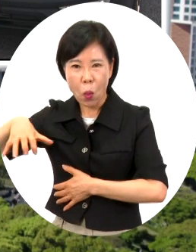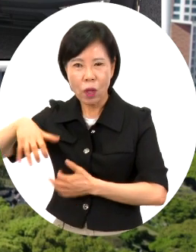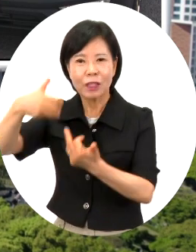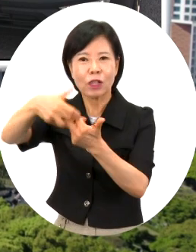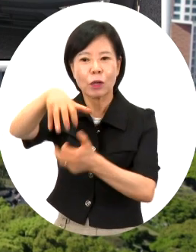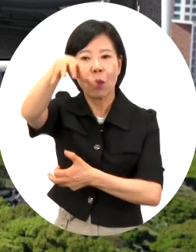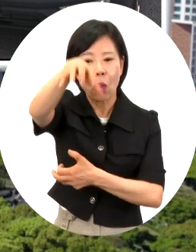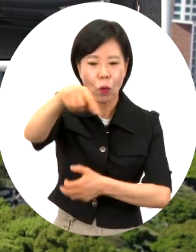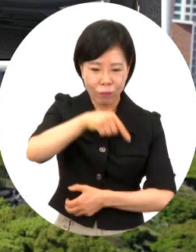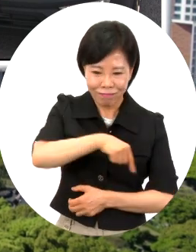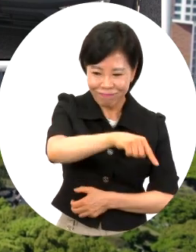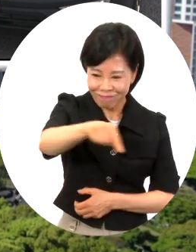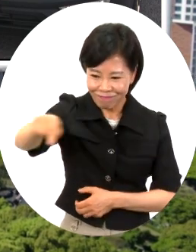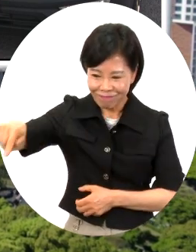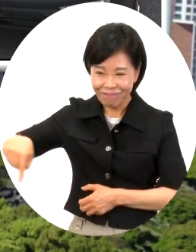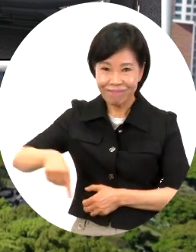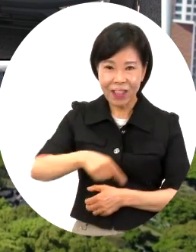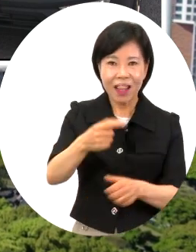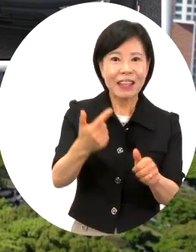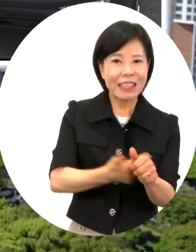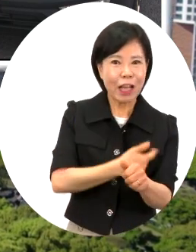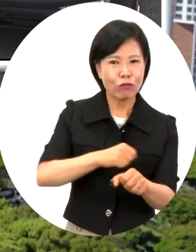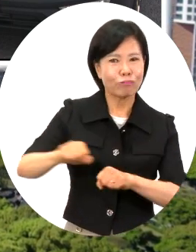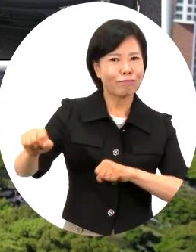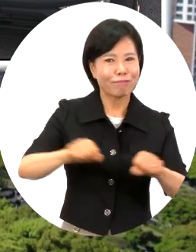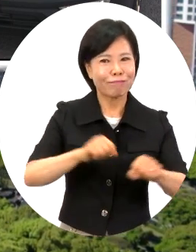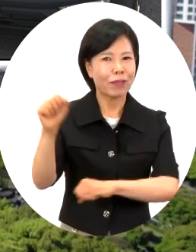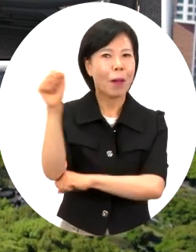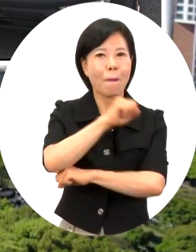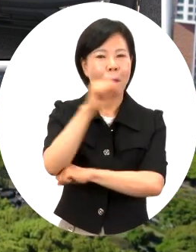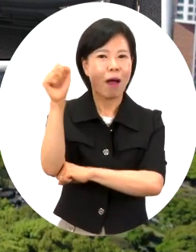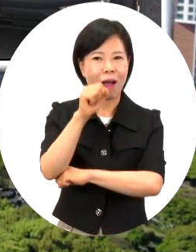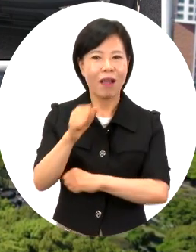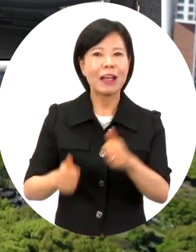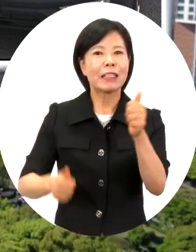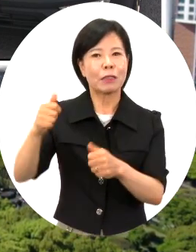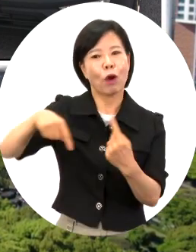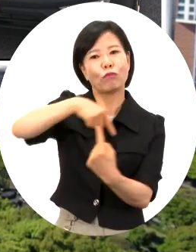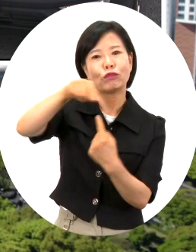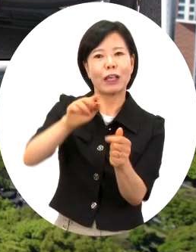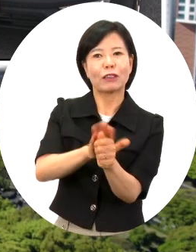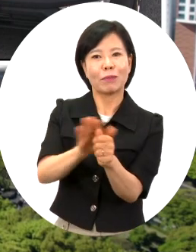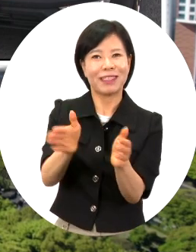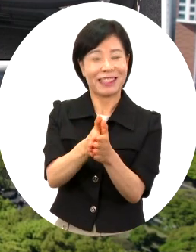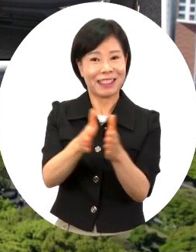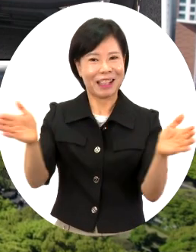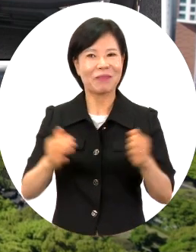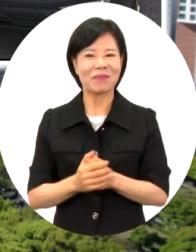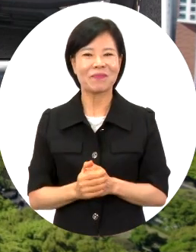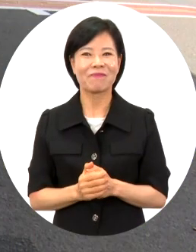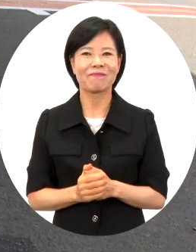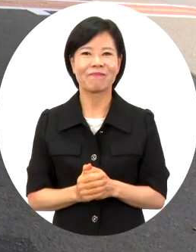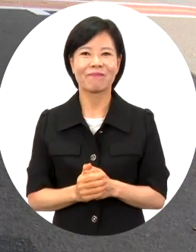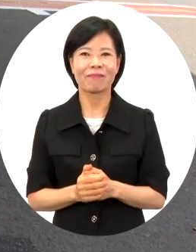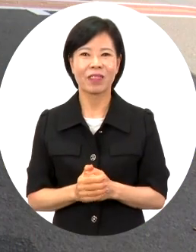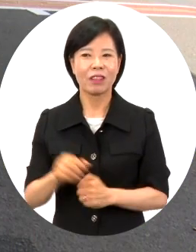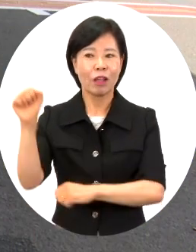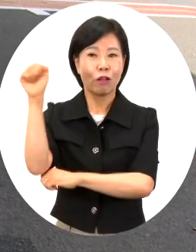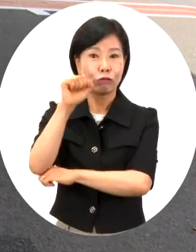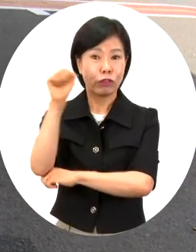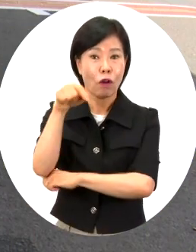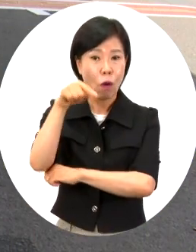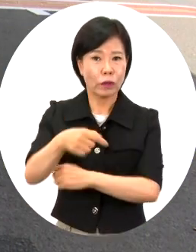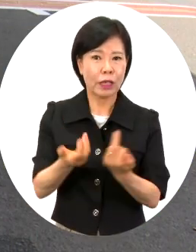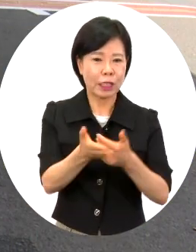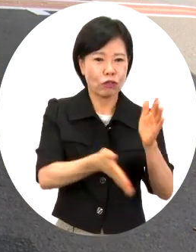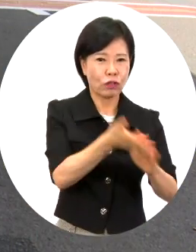서귀포 1청사 구간에서 노선버스형 자율주행버스, 탐나 자율차 시범 운행 서비스를 개시했는데요.